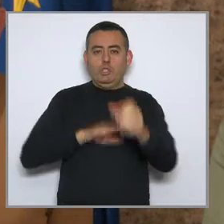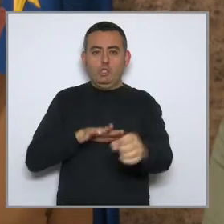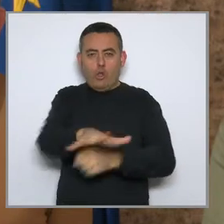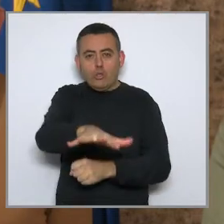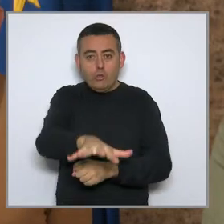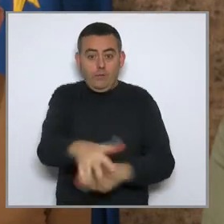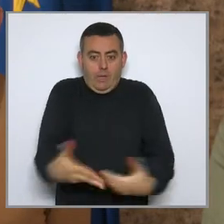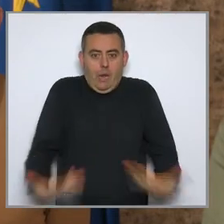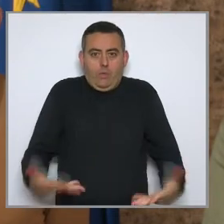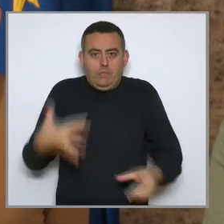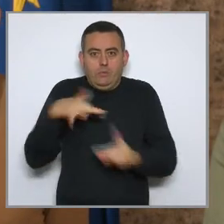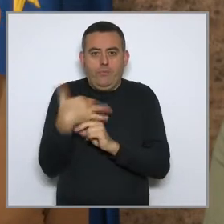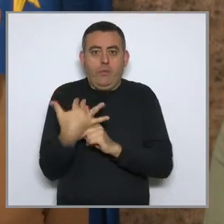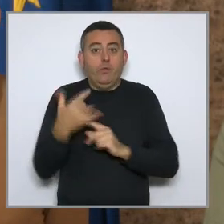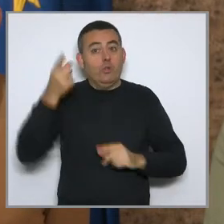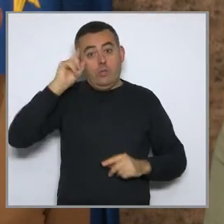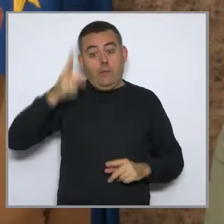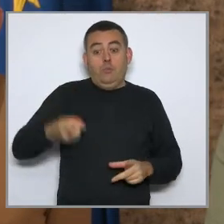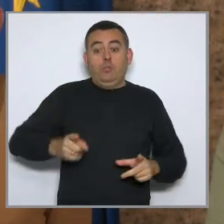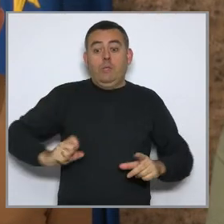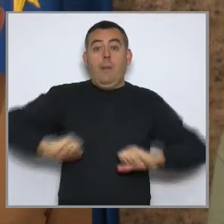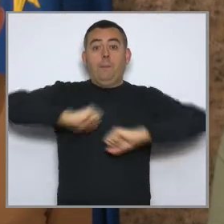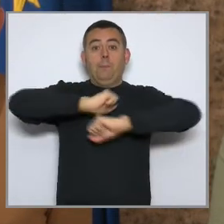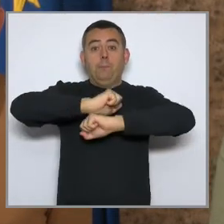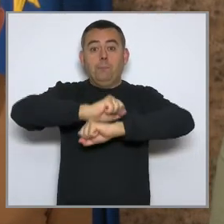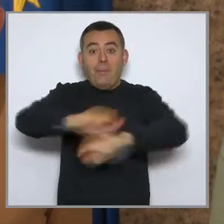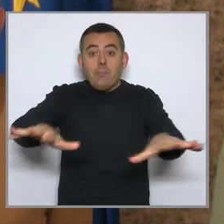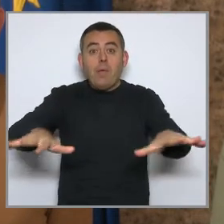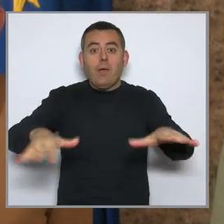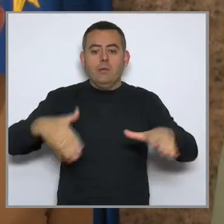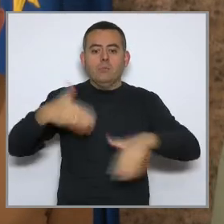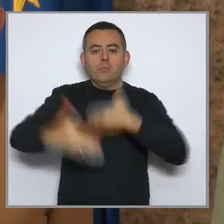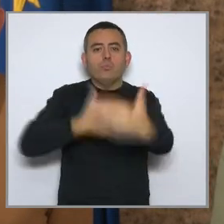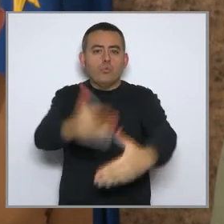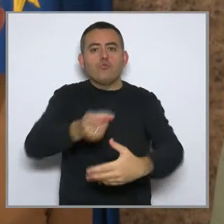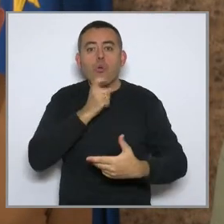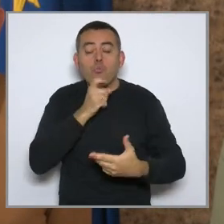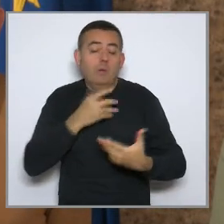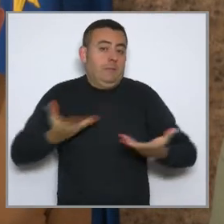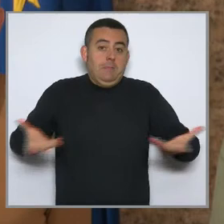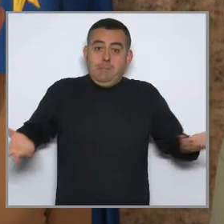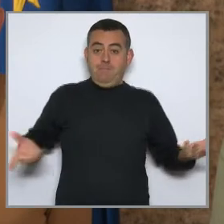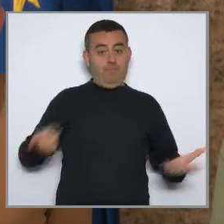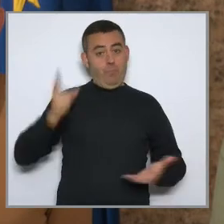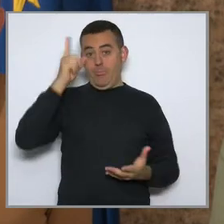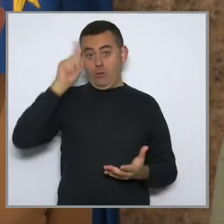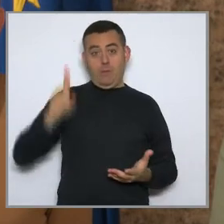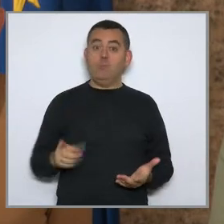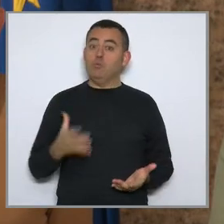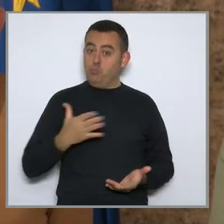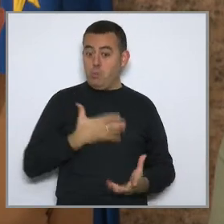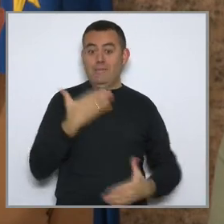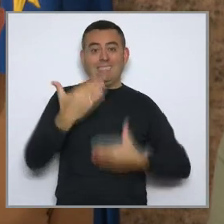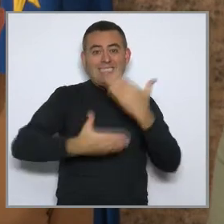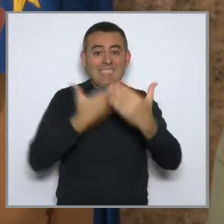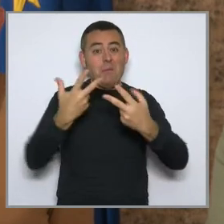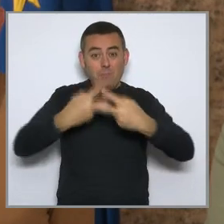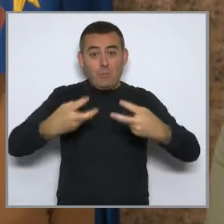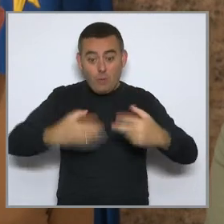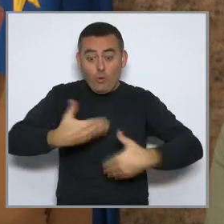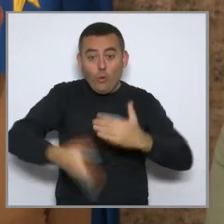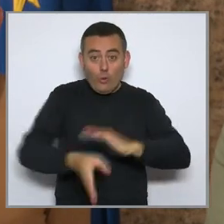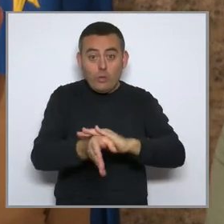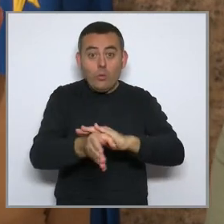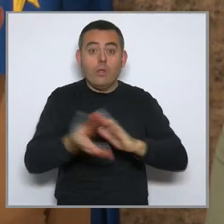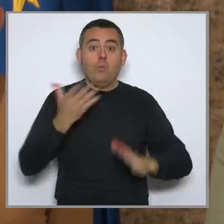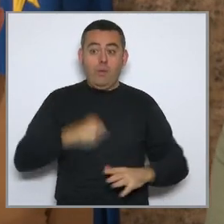transcurs de la pandèmia i malauradament és possible que tinguin que hi hagi altres línies d'ajuda a aquests sectors o a altres